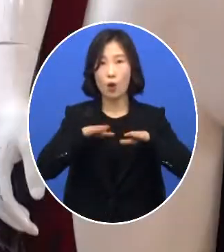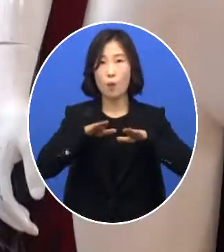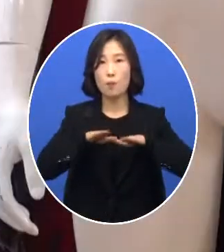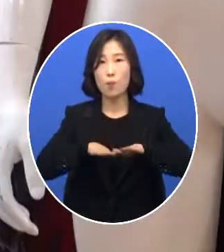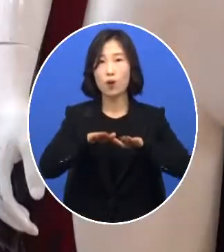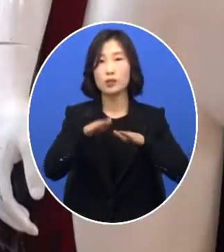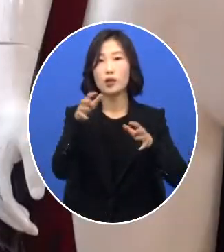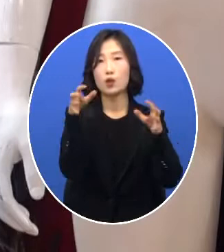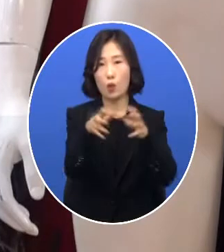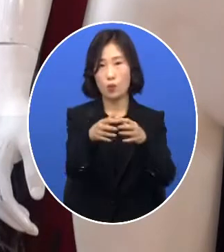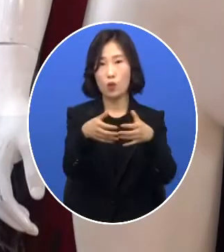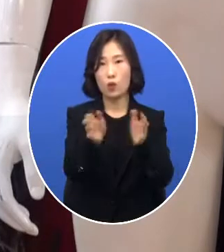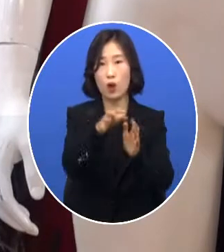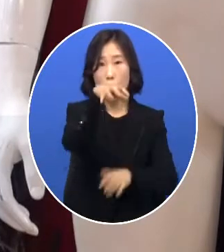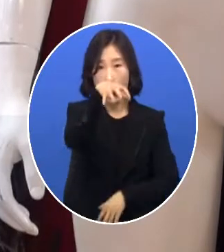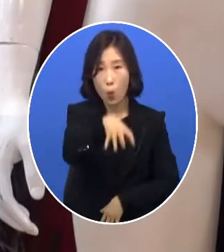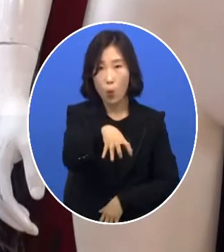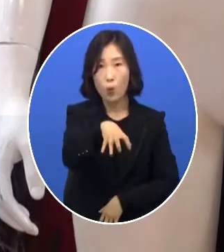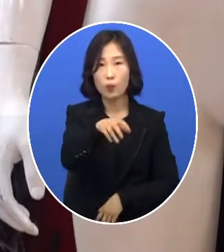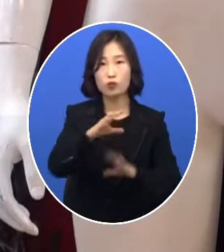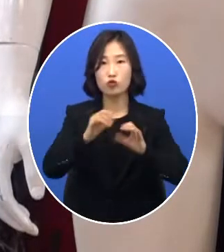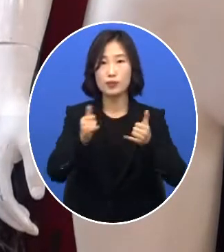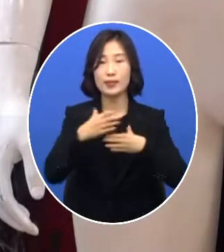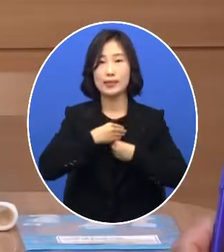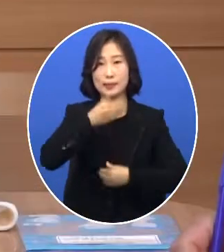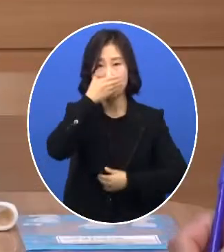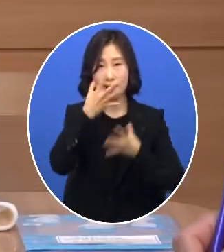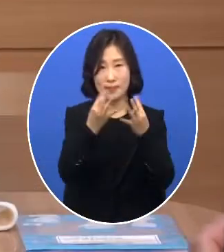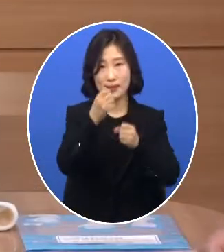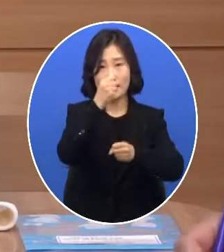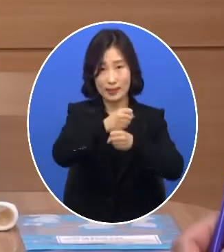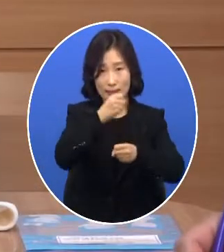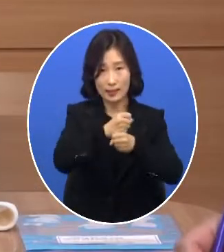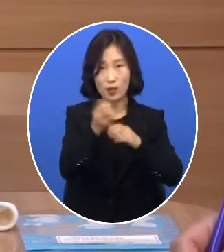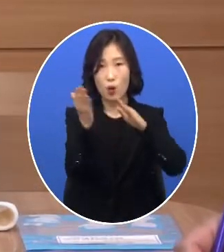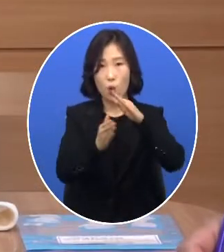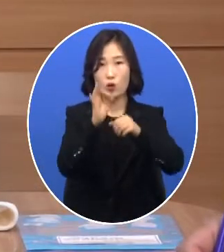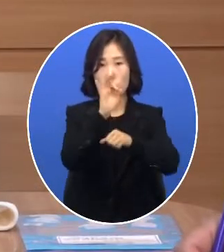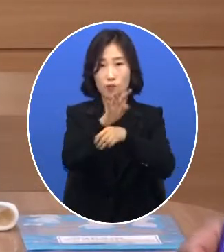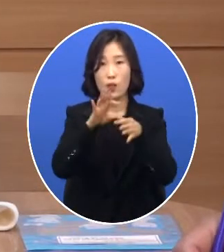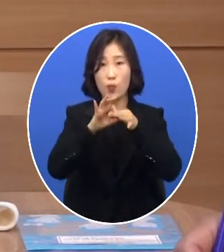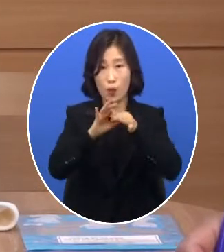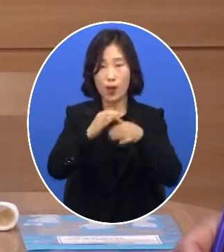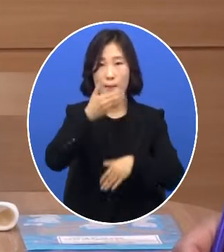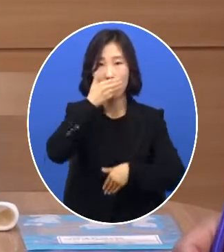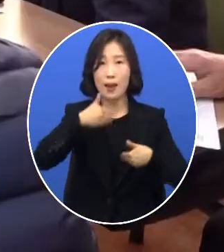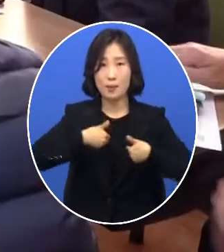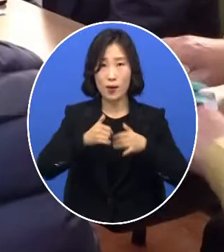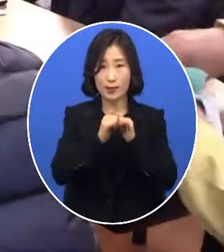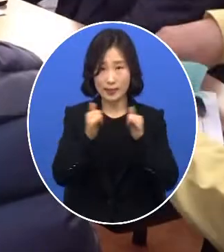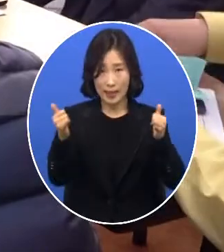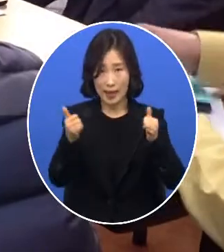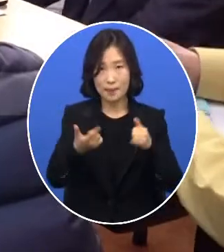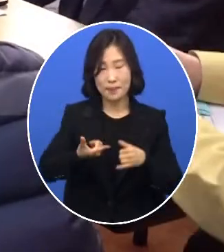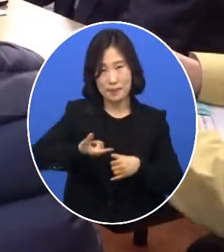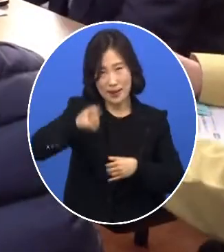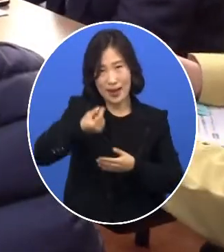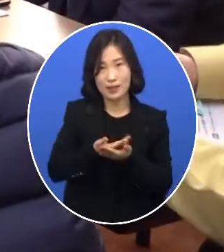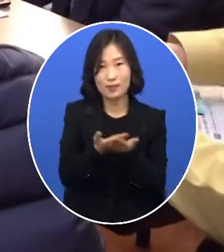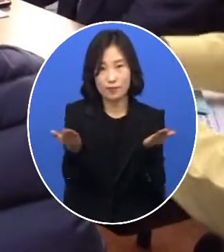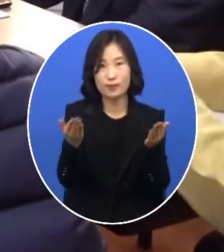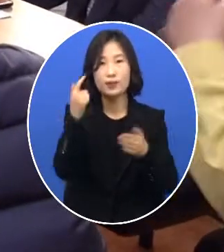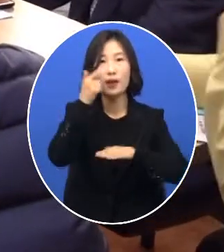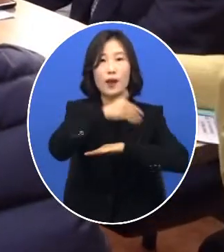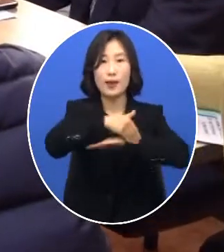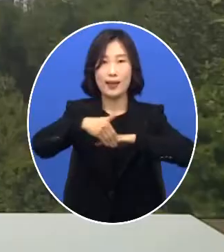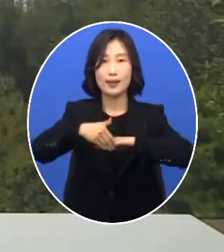안심 마스크를 대량으로 생산하고 공적 구매를 통해 마스크가 필요한 구민께 신속하게 공급할 예정입니다.